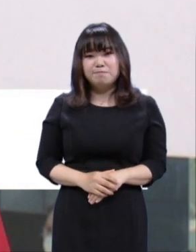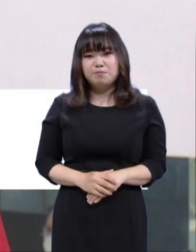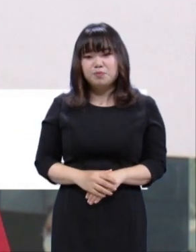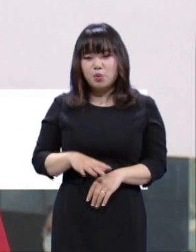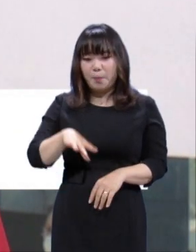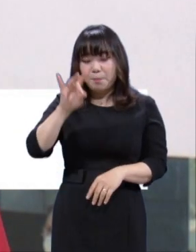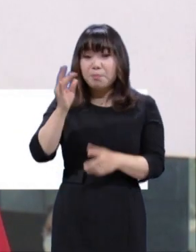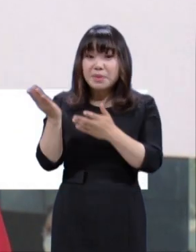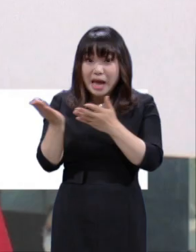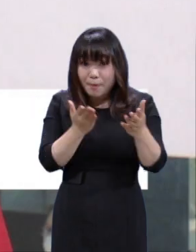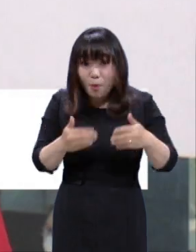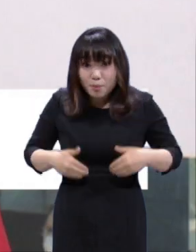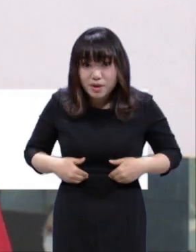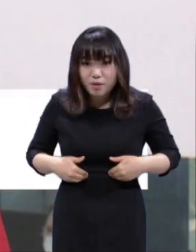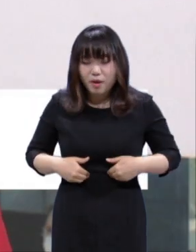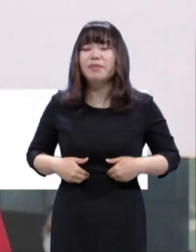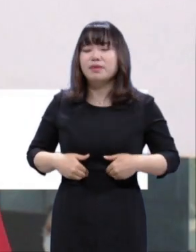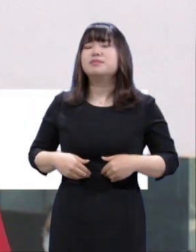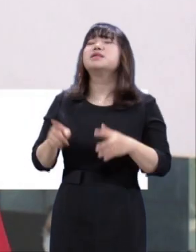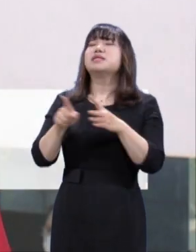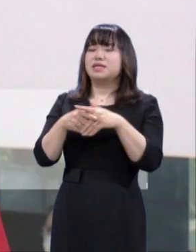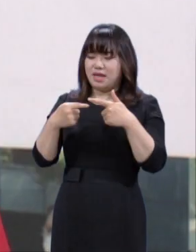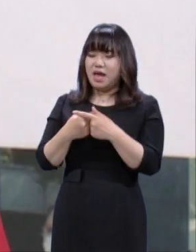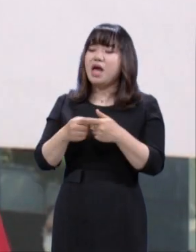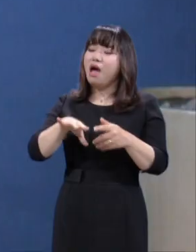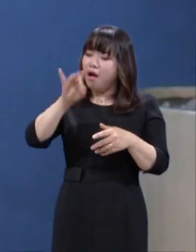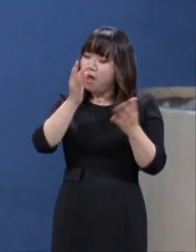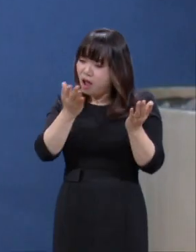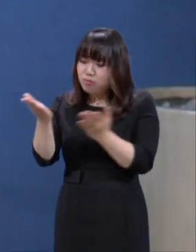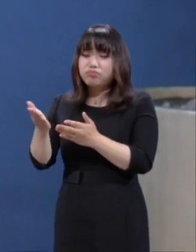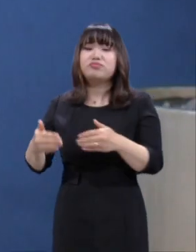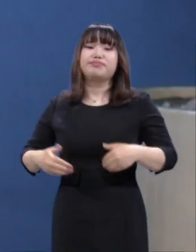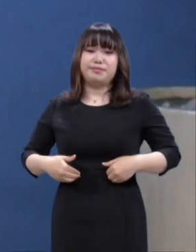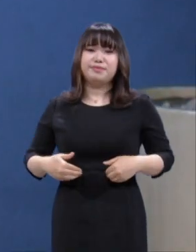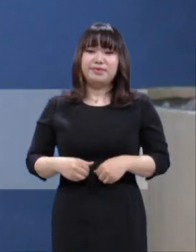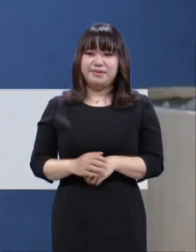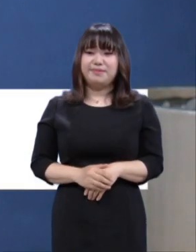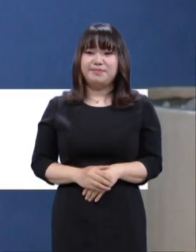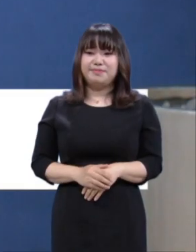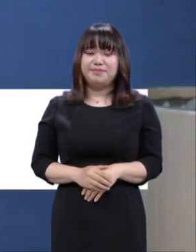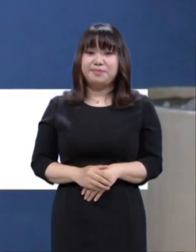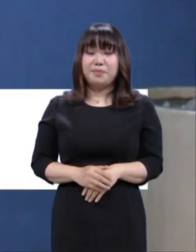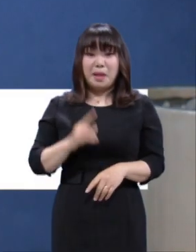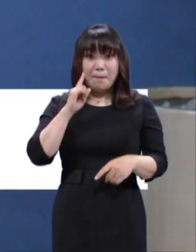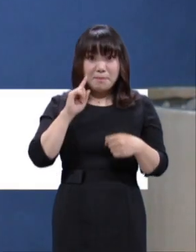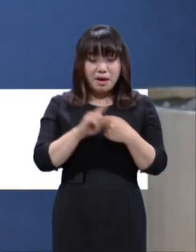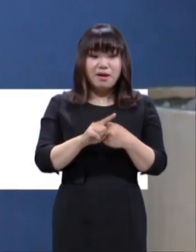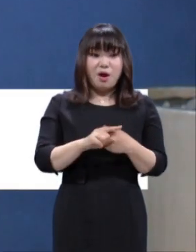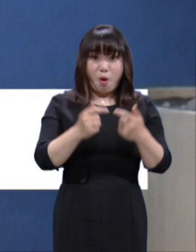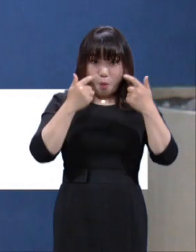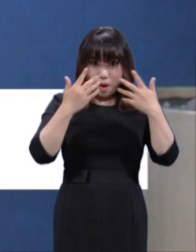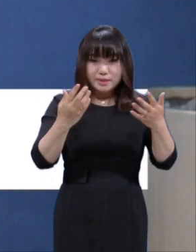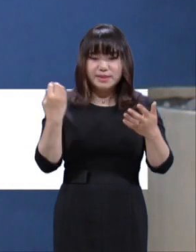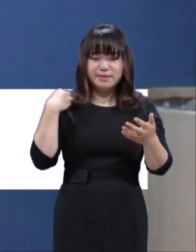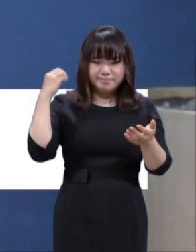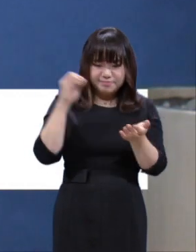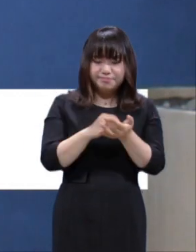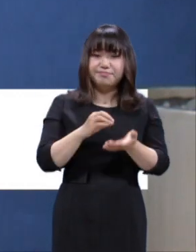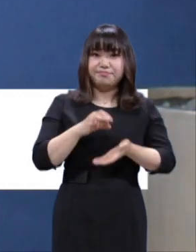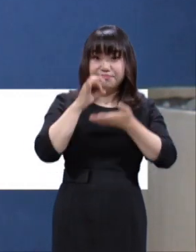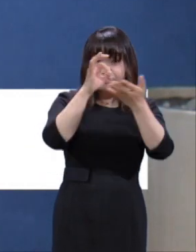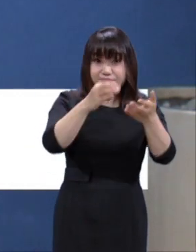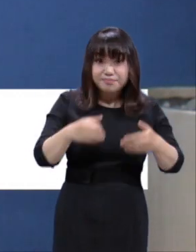양보할 부분이 있다 그러면 100% 양보할 겁니다. 정확하게 반환할 준비는 되어 있고요. 또